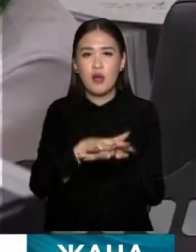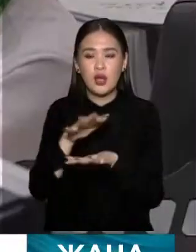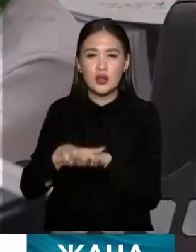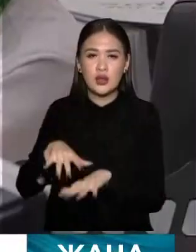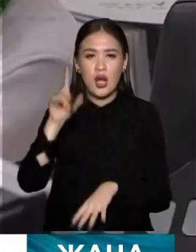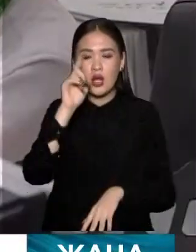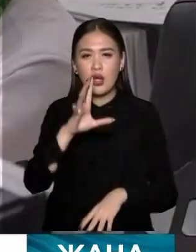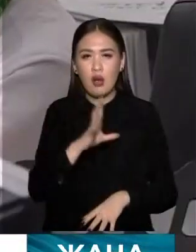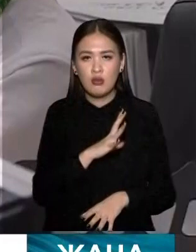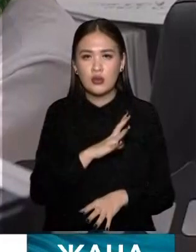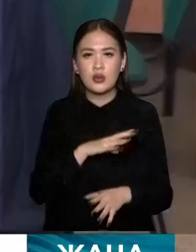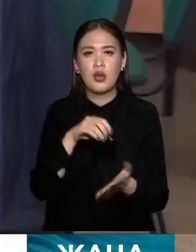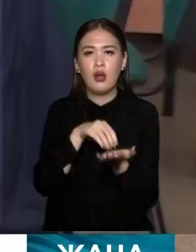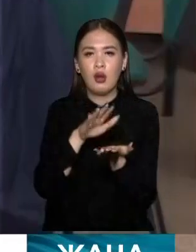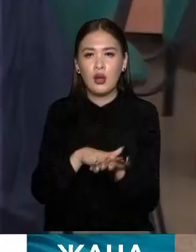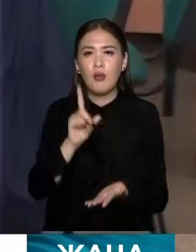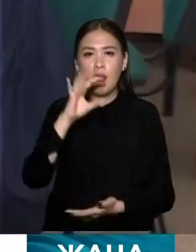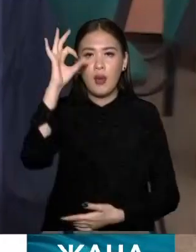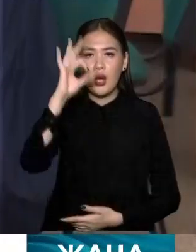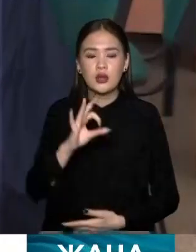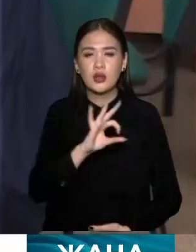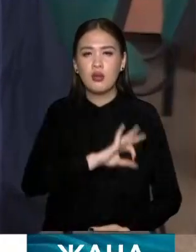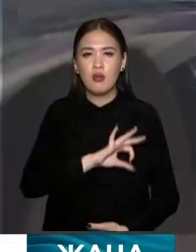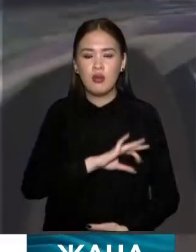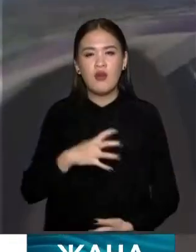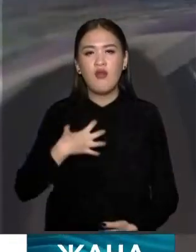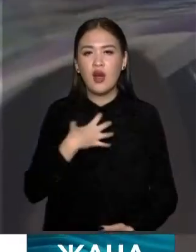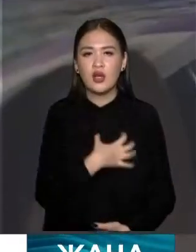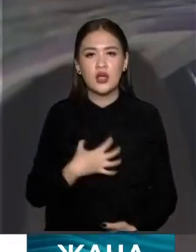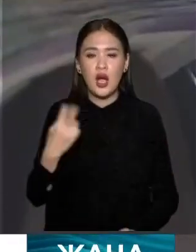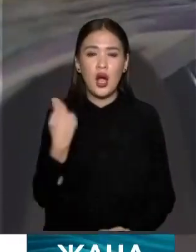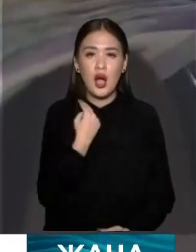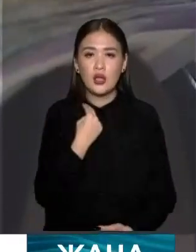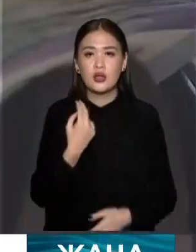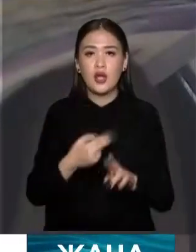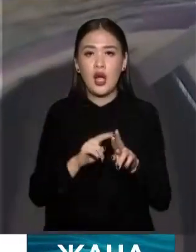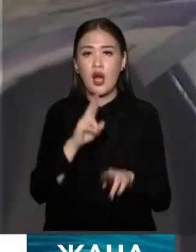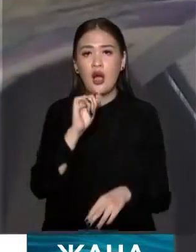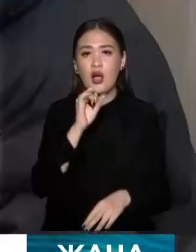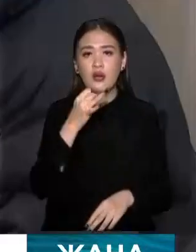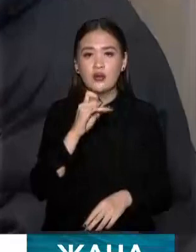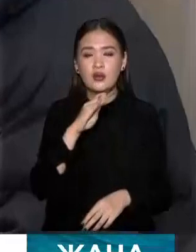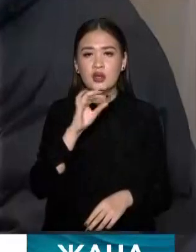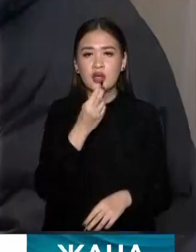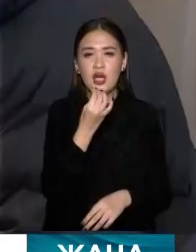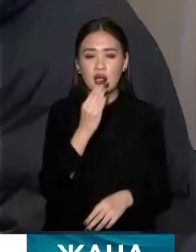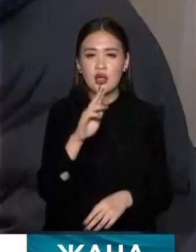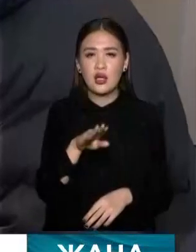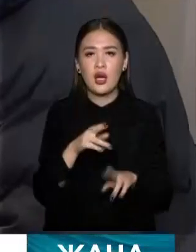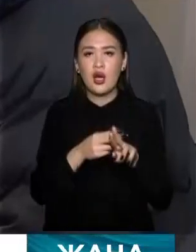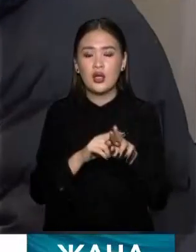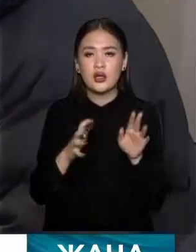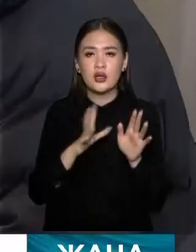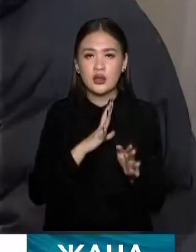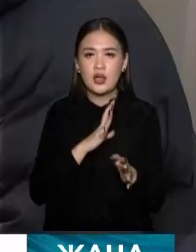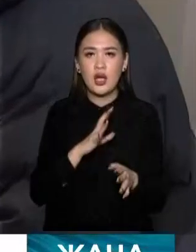несие рәсімдей береді. Себебі пайыздан түсетін пайда маңызды. Бірақ қарыздық жүктеме коэффициенті деген қағида бар. Талапқа сәйкес